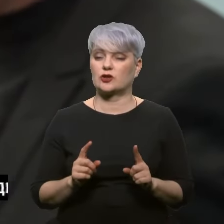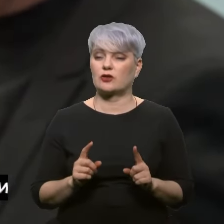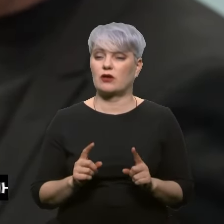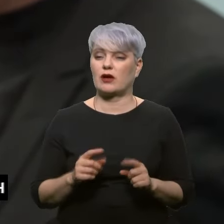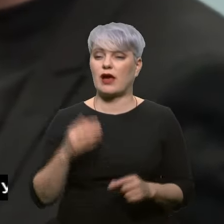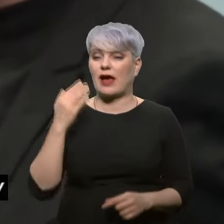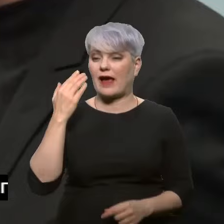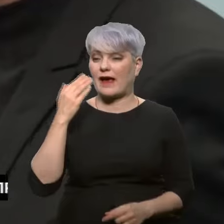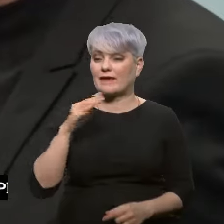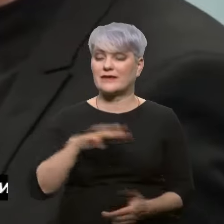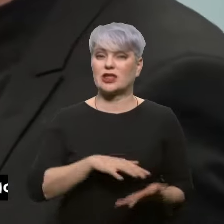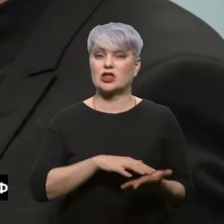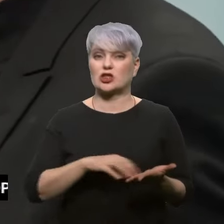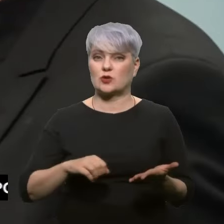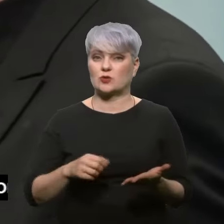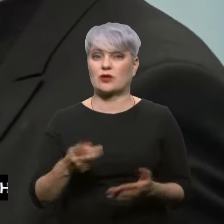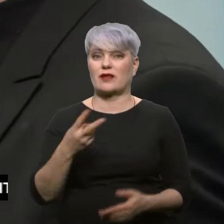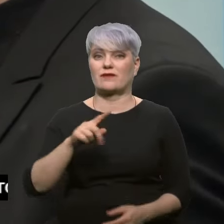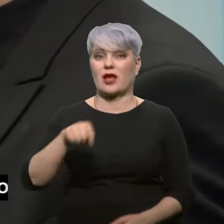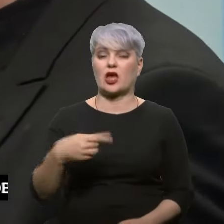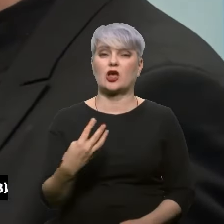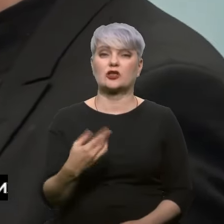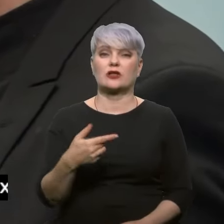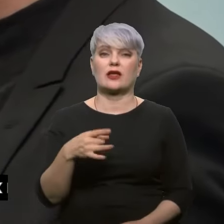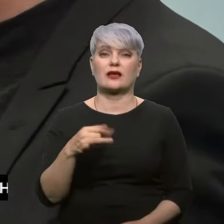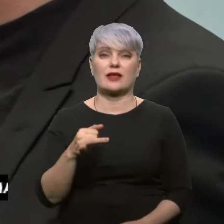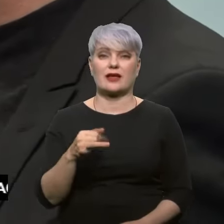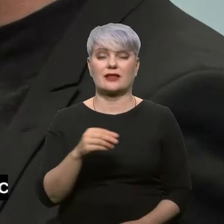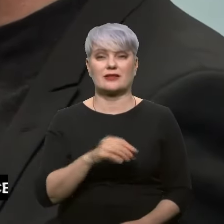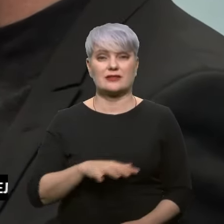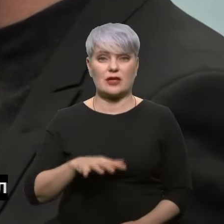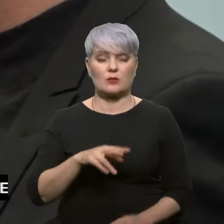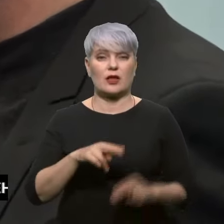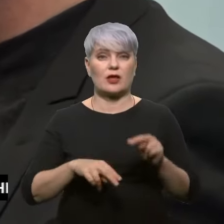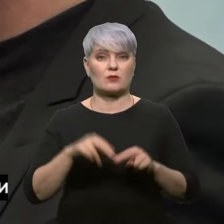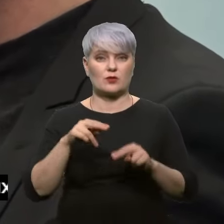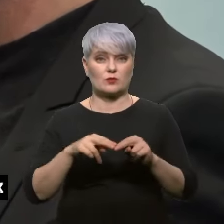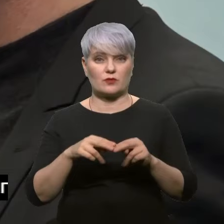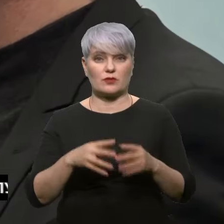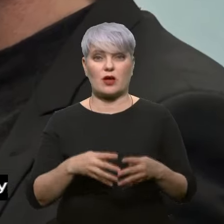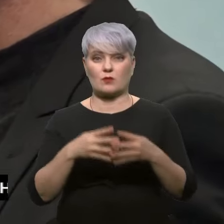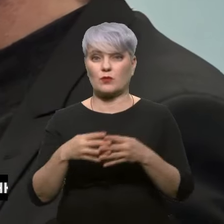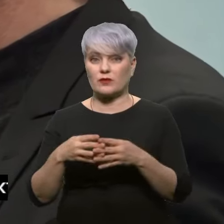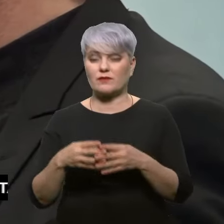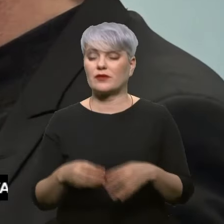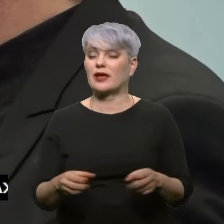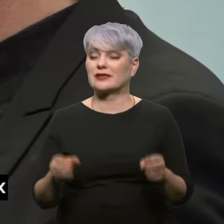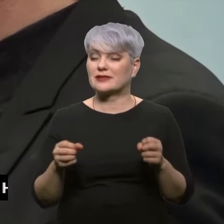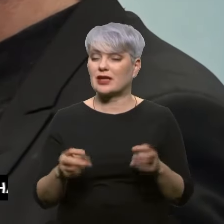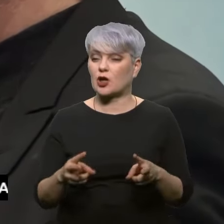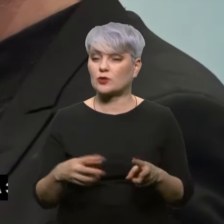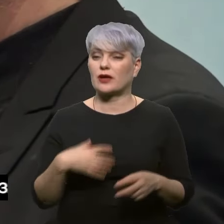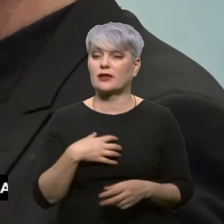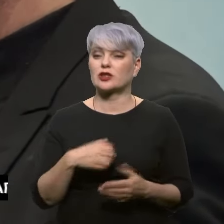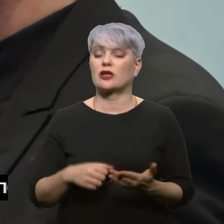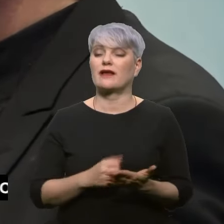відчуження тих 2,4 гектари землі і побудова на них якихось будівель становить загрозу функціонуванню критичної